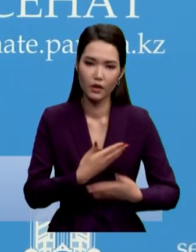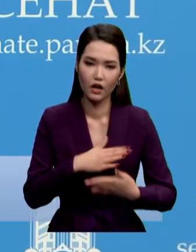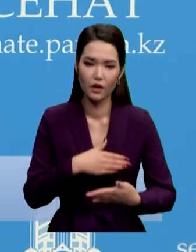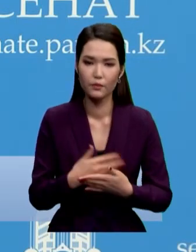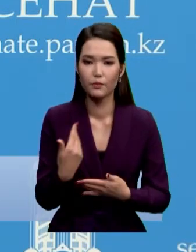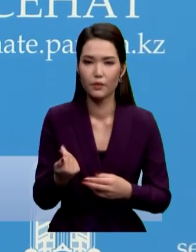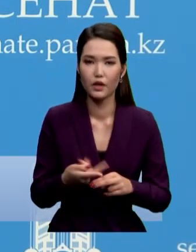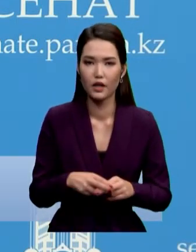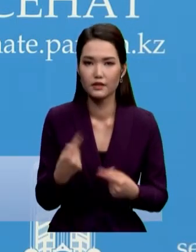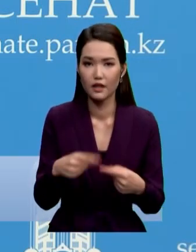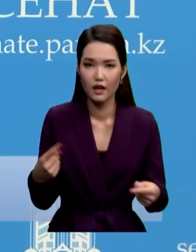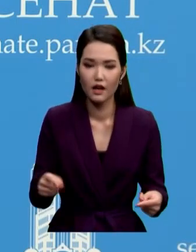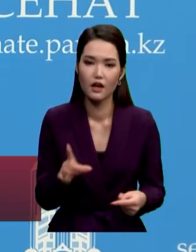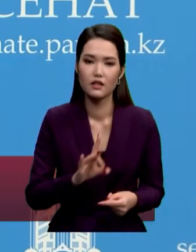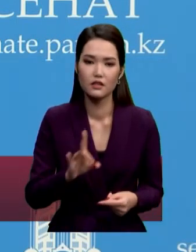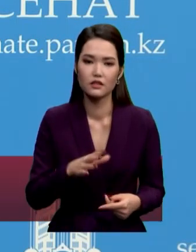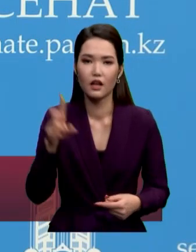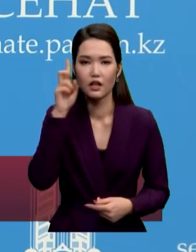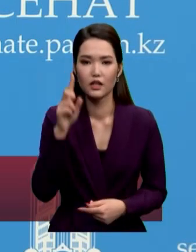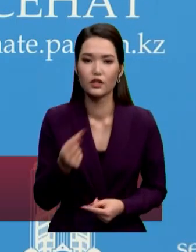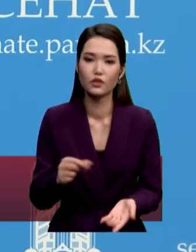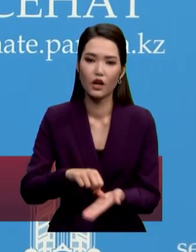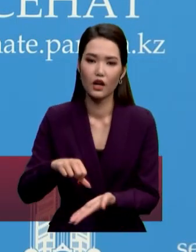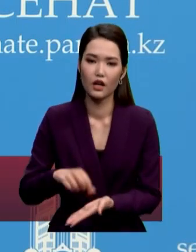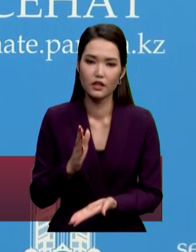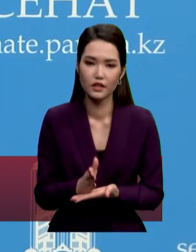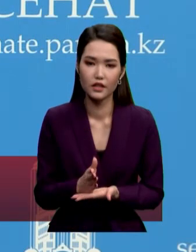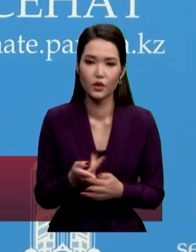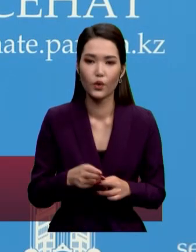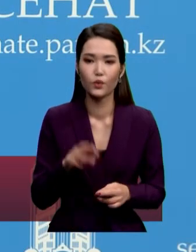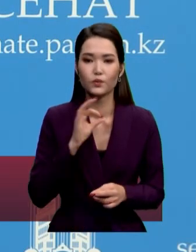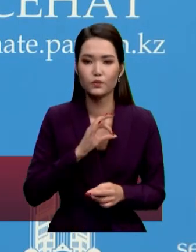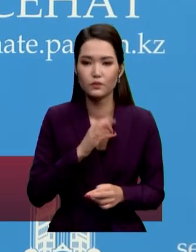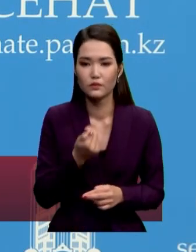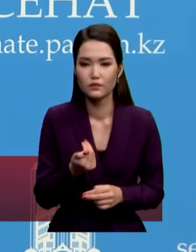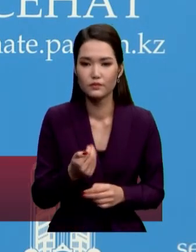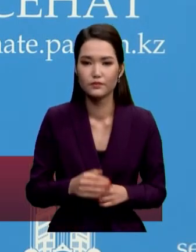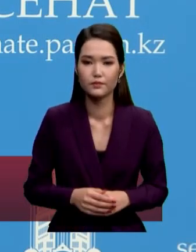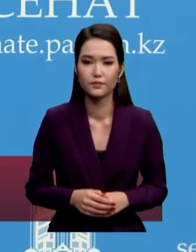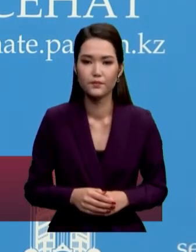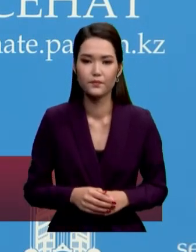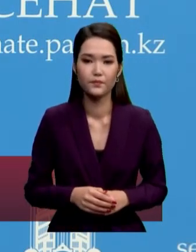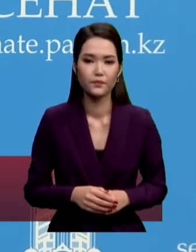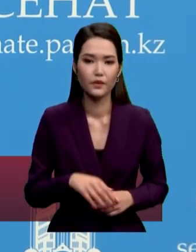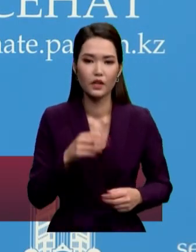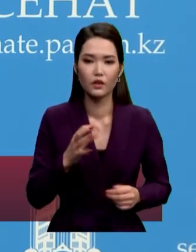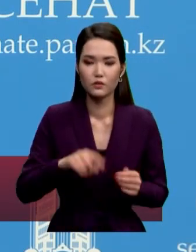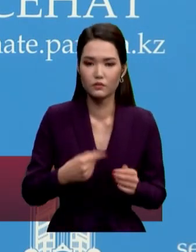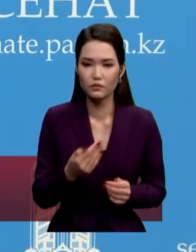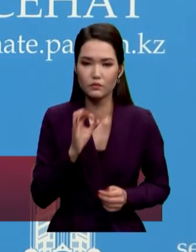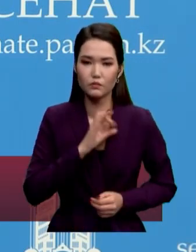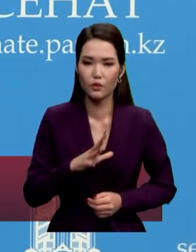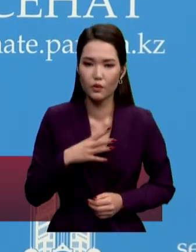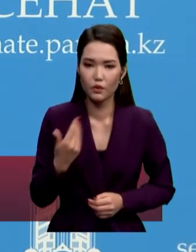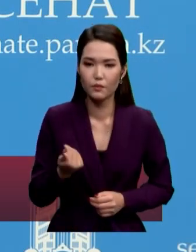ол екеуінің ортасындағы қарым-қатынас мемлекет өз жерде қатысы жоқ. Бірақ біз еңбек кодексінде жазғанбыз. Егер